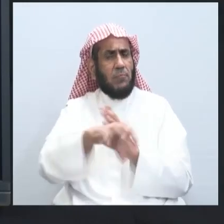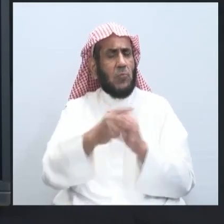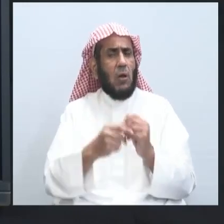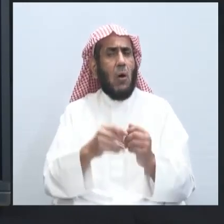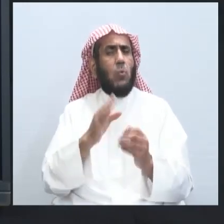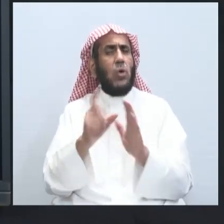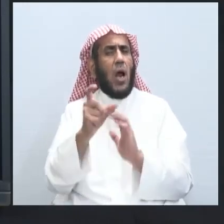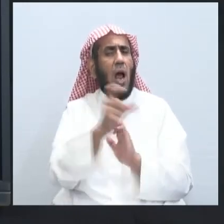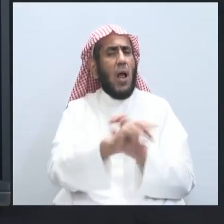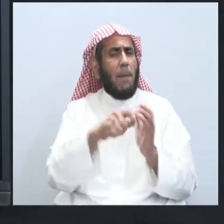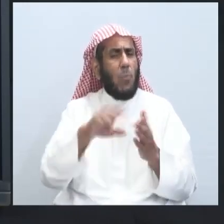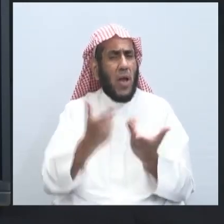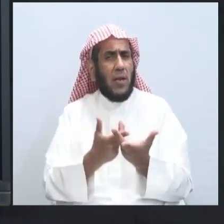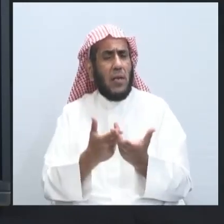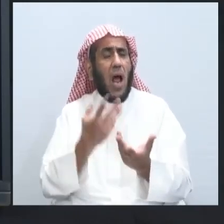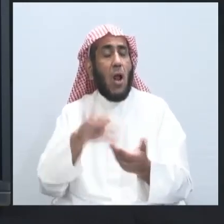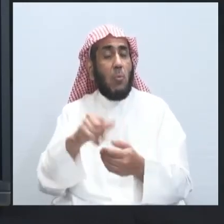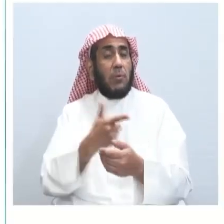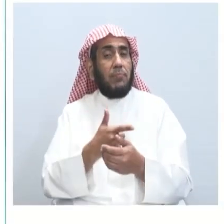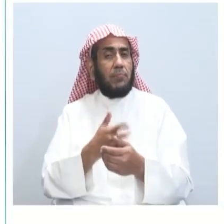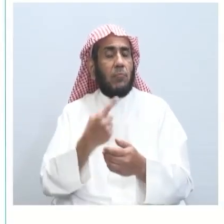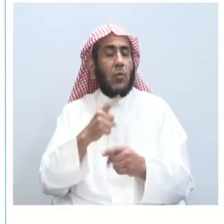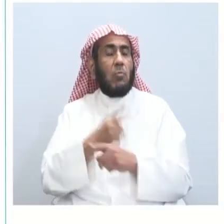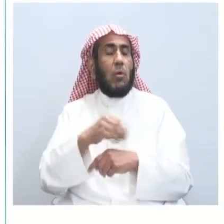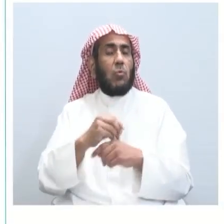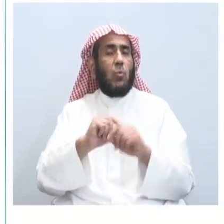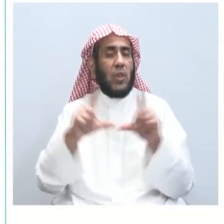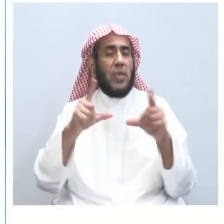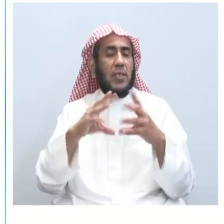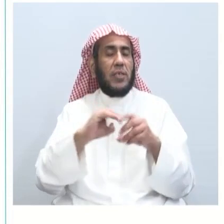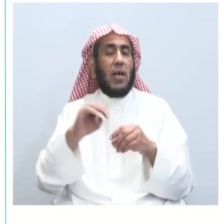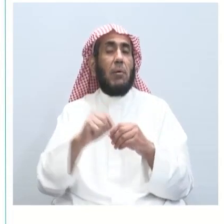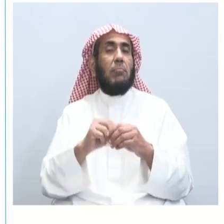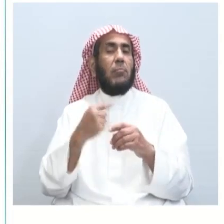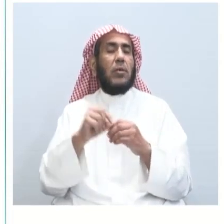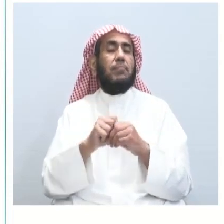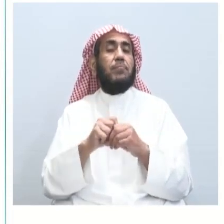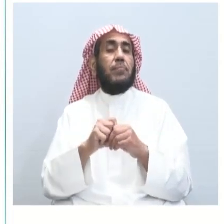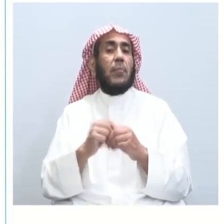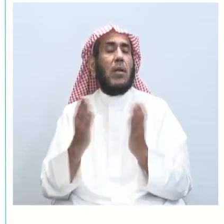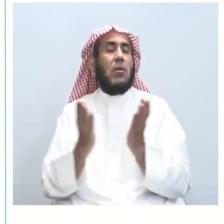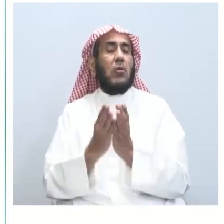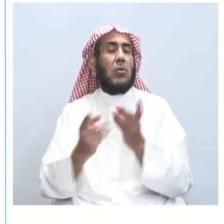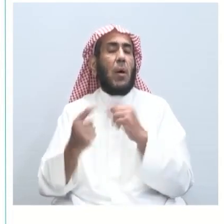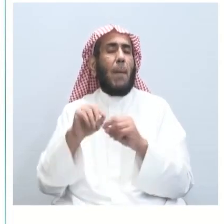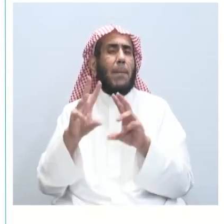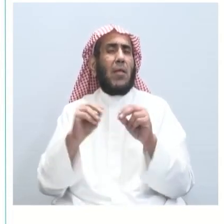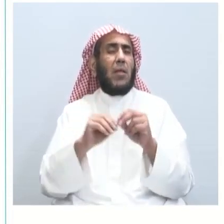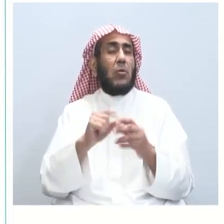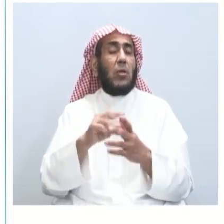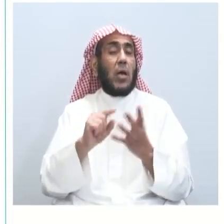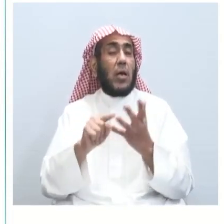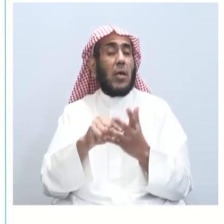شرائح معينه ونود منك ان توضح اجابتك ذكرنا في الدروس السابقه بعض هذه النقاط